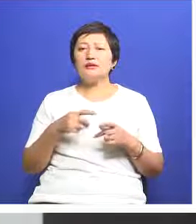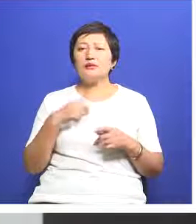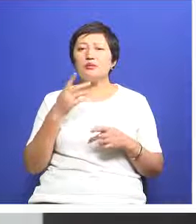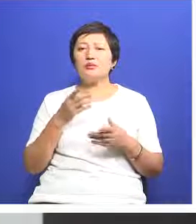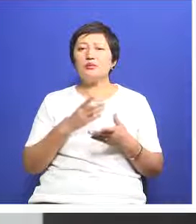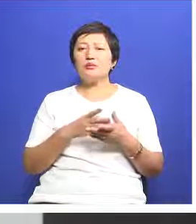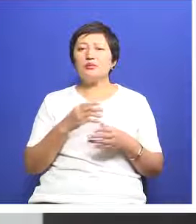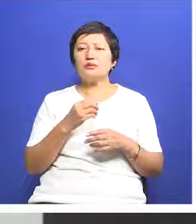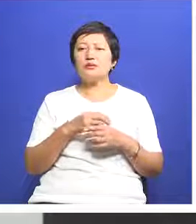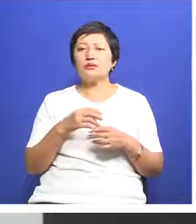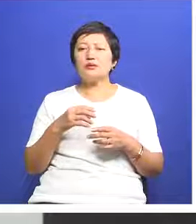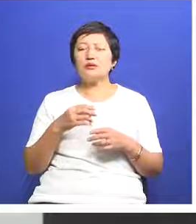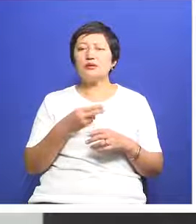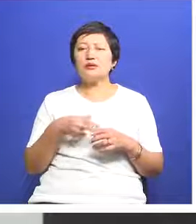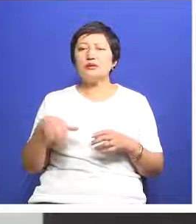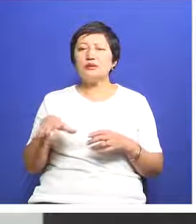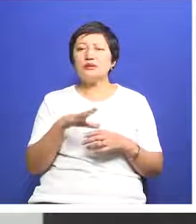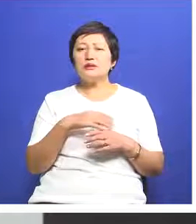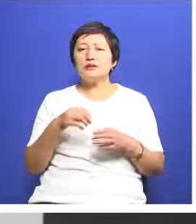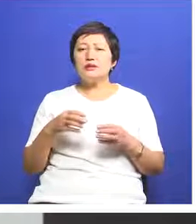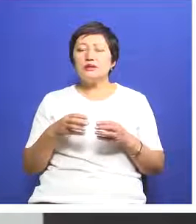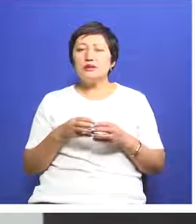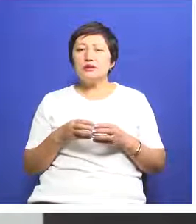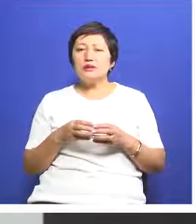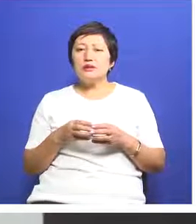отыр. Сондықтан да біз осы